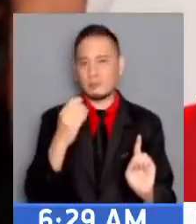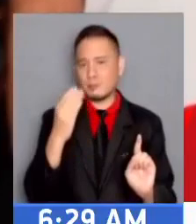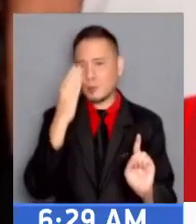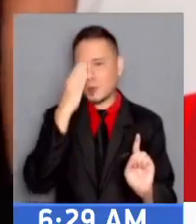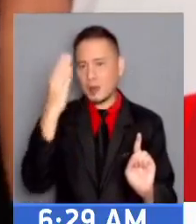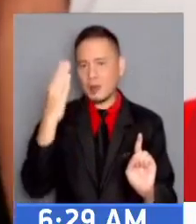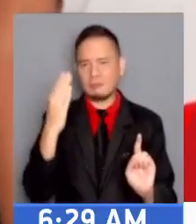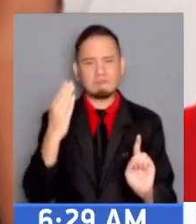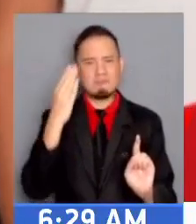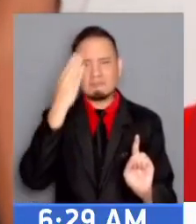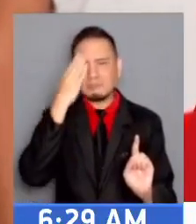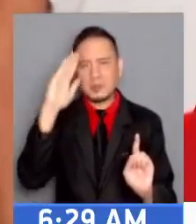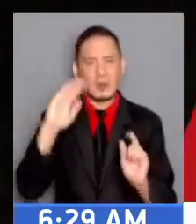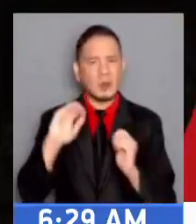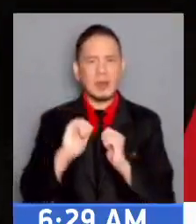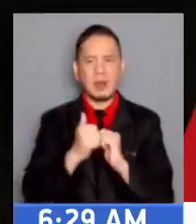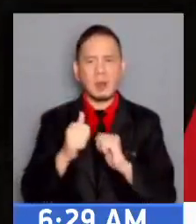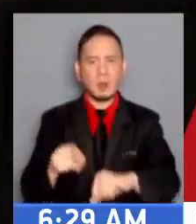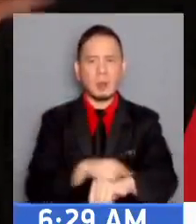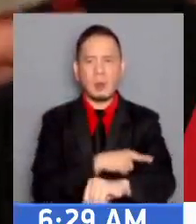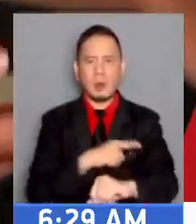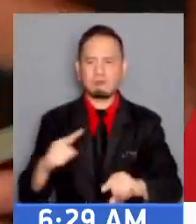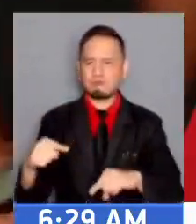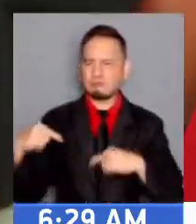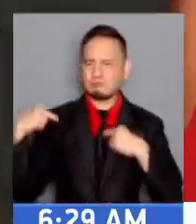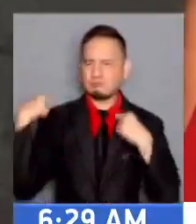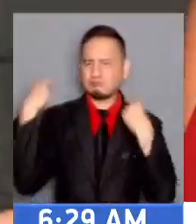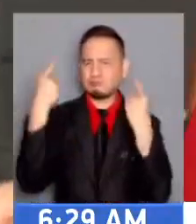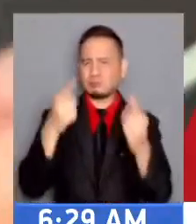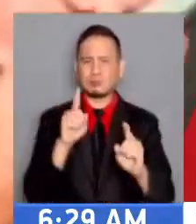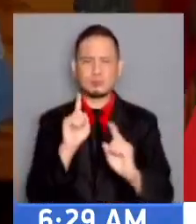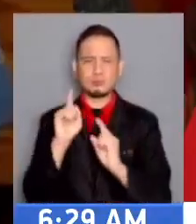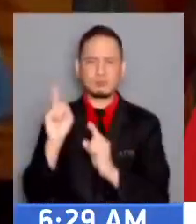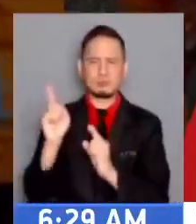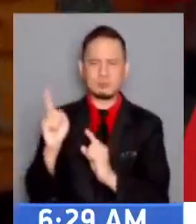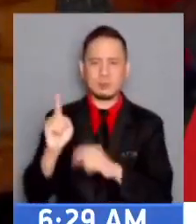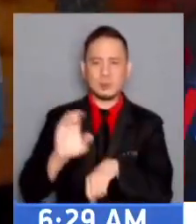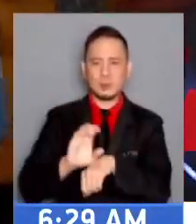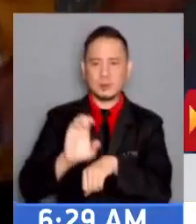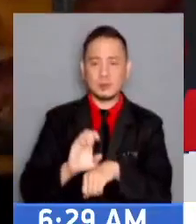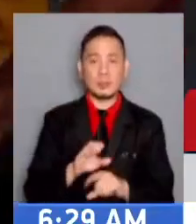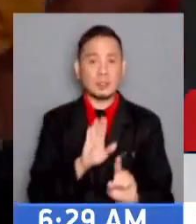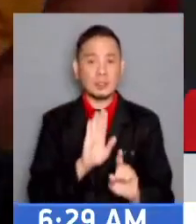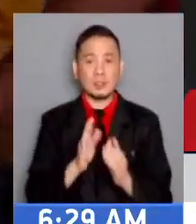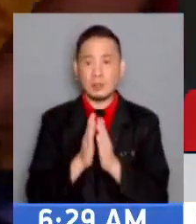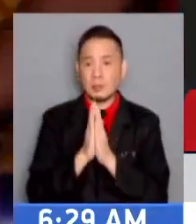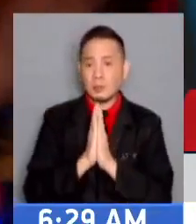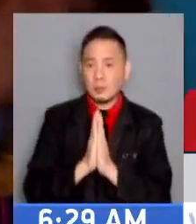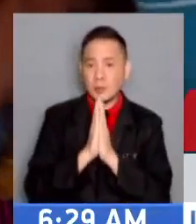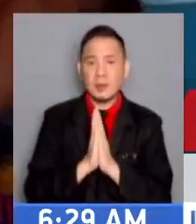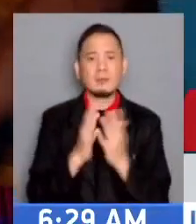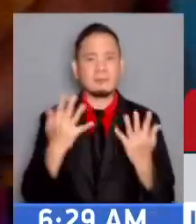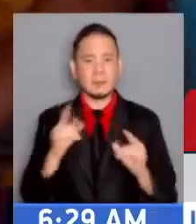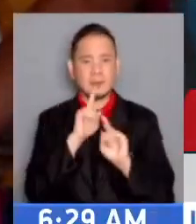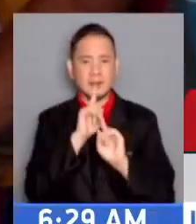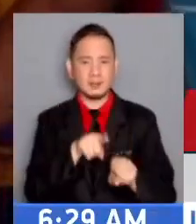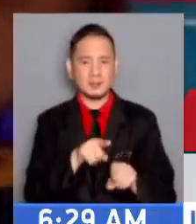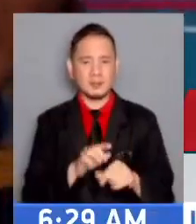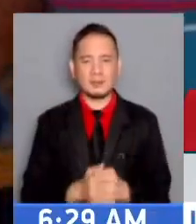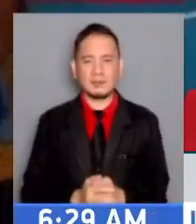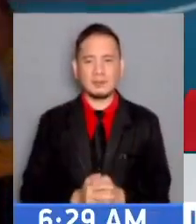kada unang Miyerkules sa Baclaran. Marami na raw natupad na kahilingan niya. Yung last year, natupad na eh. Ano po yun?